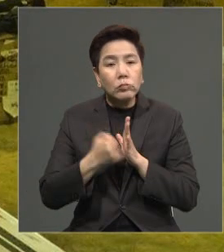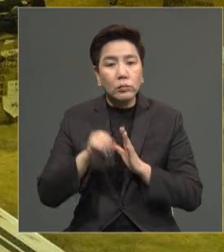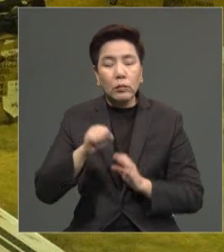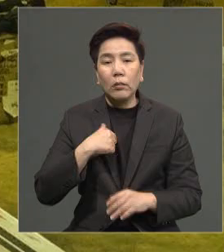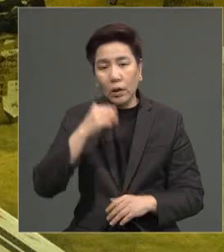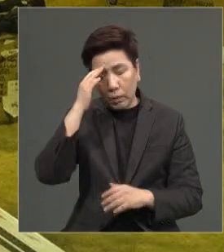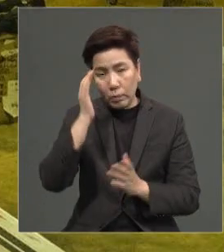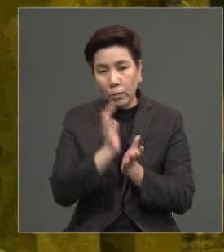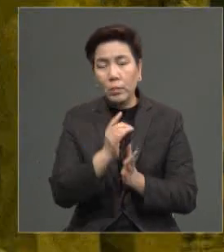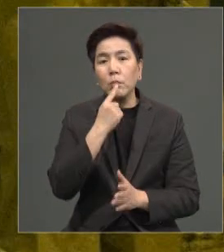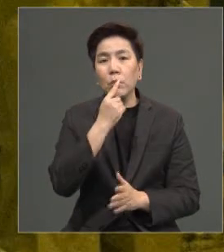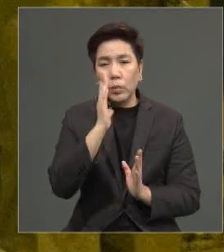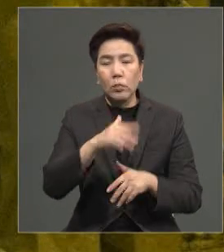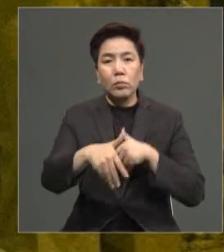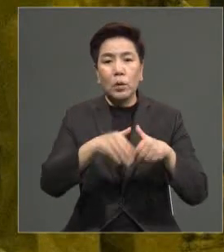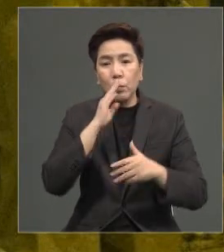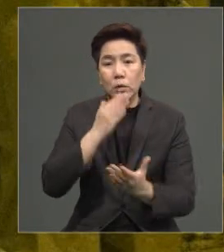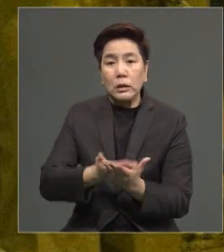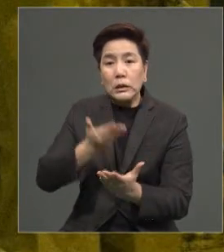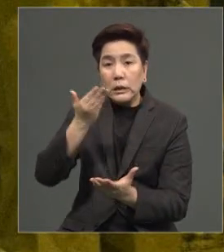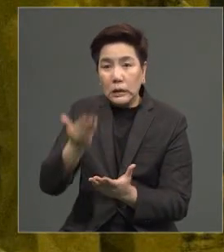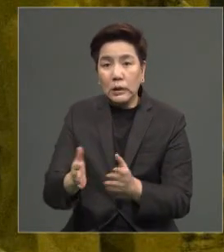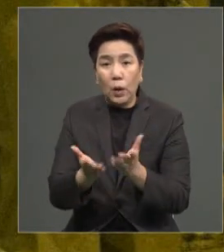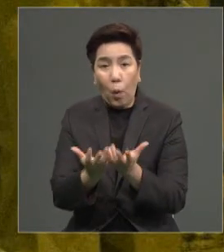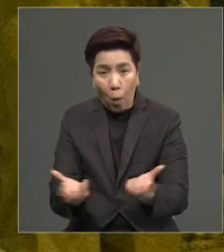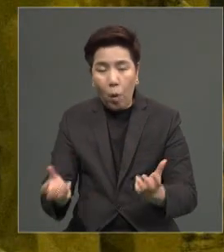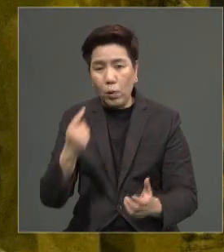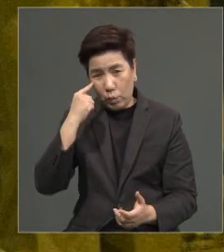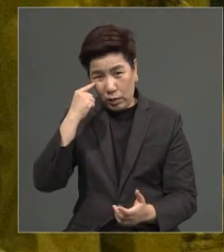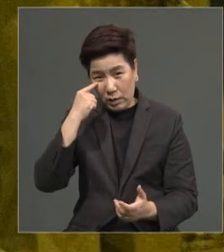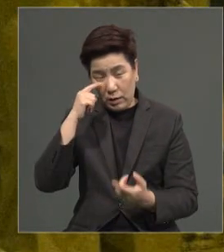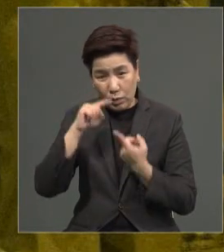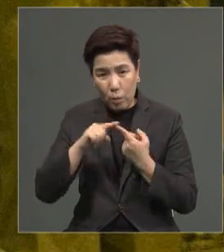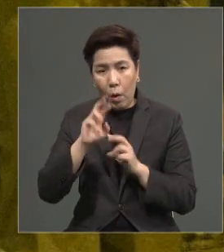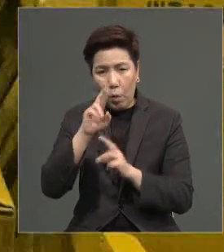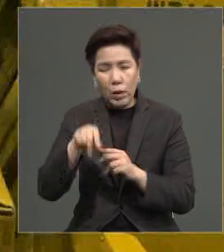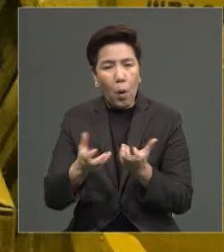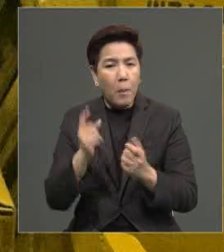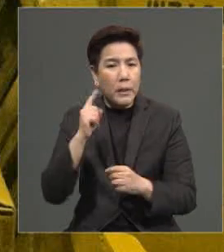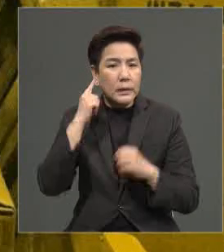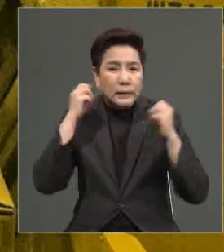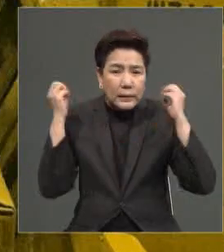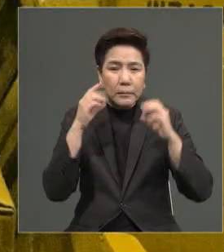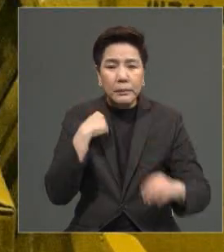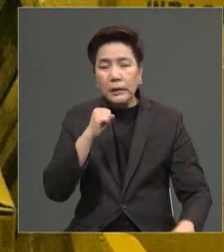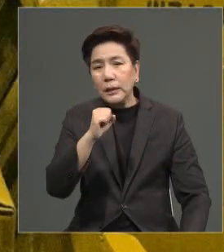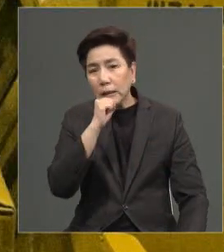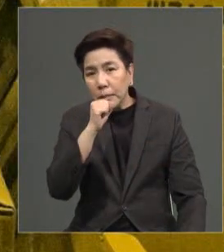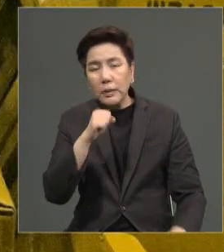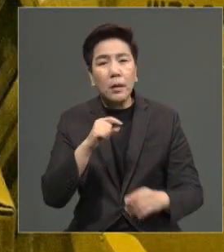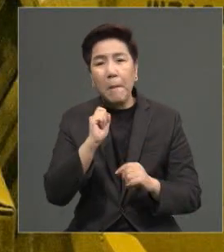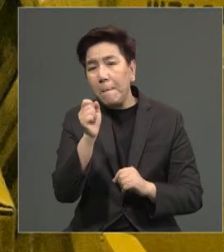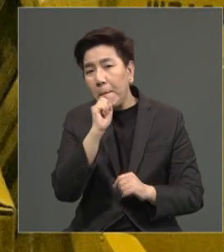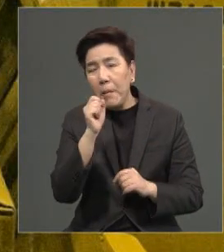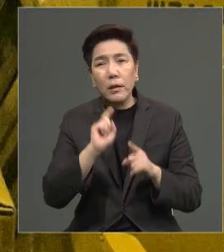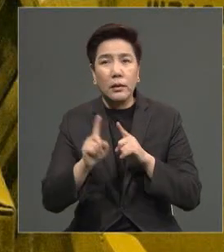เลยฝากถึงประชาชนด้วยนะครับเวลาซื้อของต่างๆเนี่ยต้องระมัดระวังอย่างพวกเนี้ยมันเป็นชุดเครื่องเสียงเป็นไมโครโฟนอุปกรณ์ต่าง